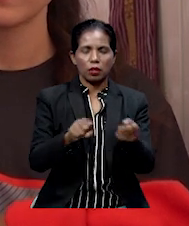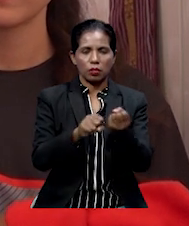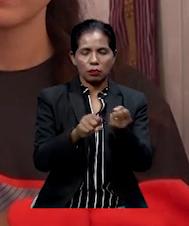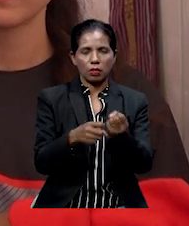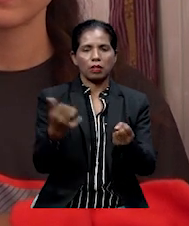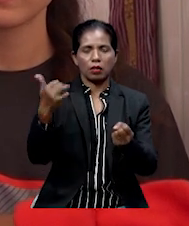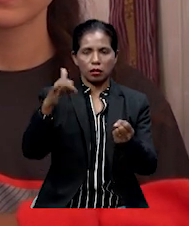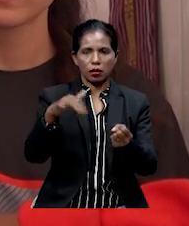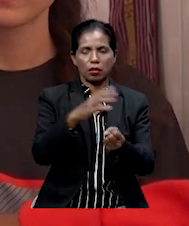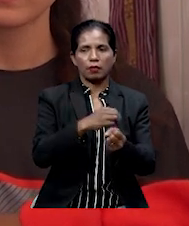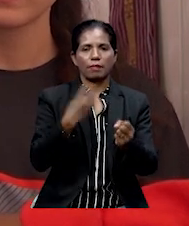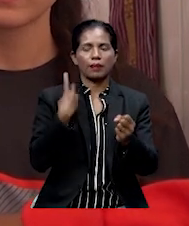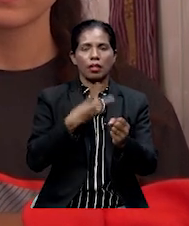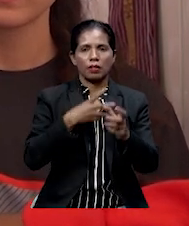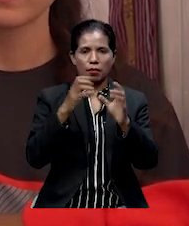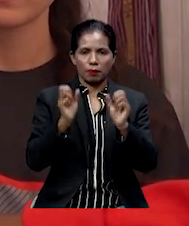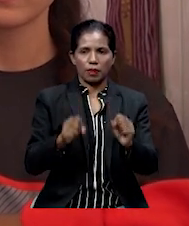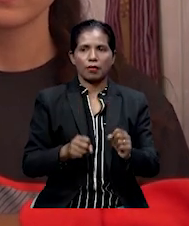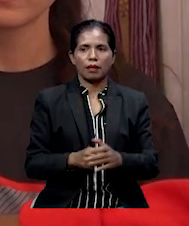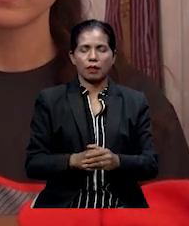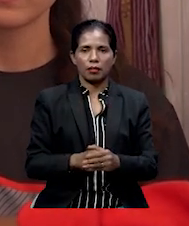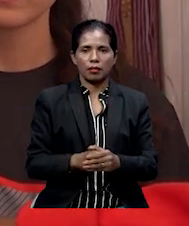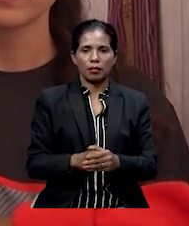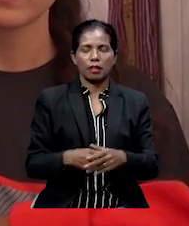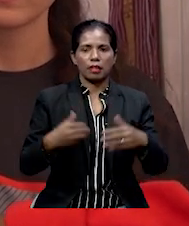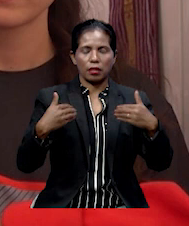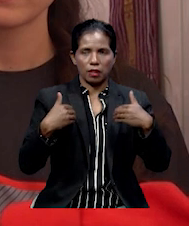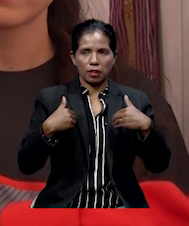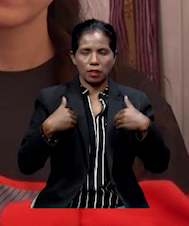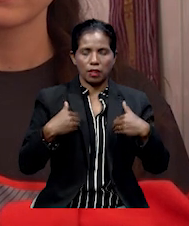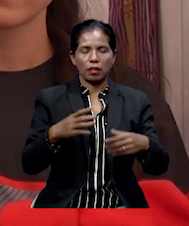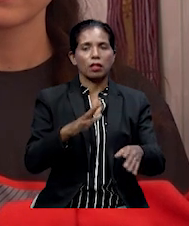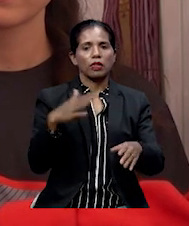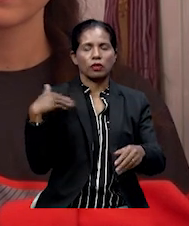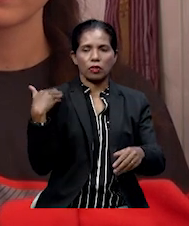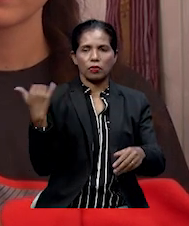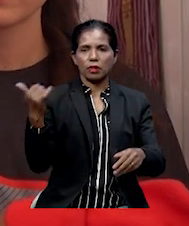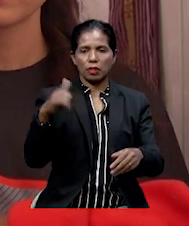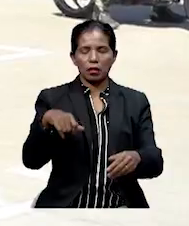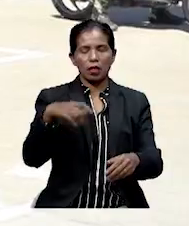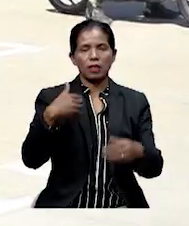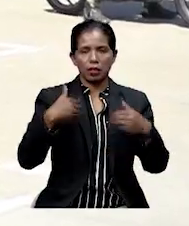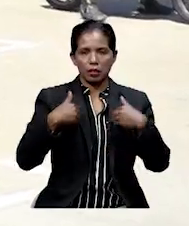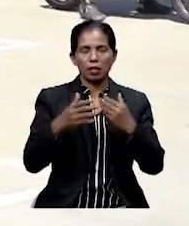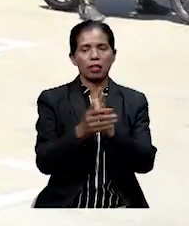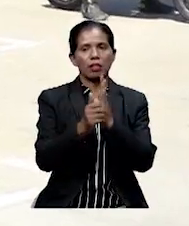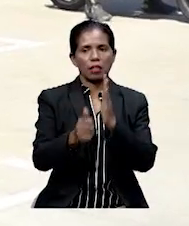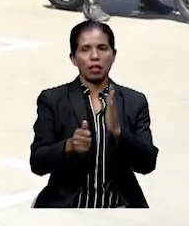dan mendorong kegiatan ini, kita bisa mendapatkan anak-anak muda yang berprestasi yang bisa masuk ke